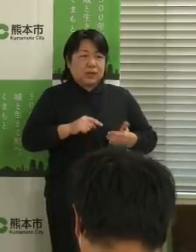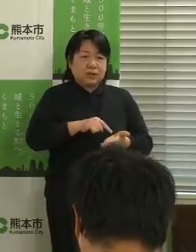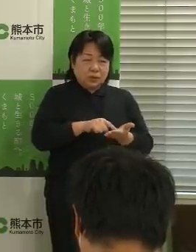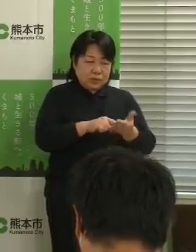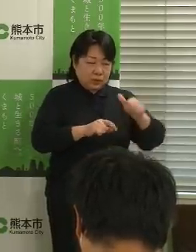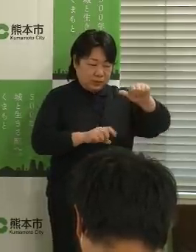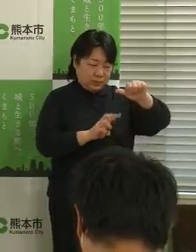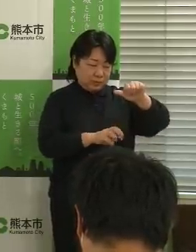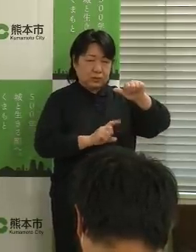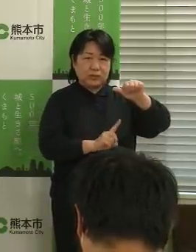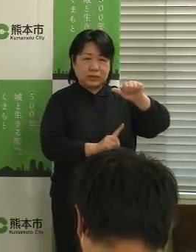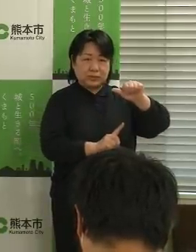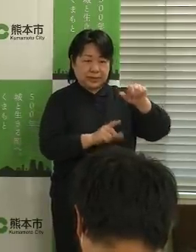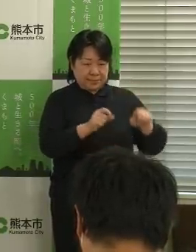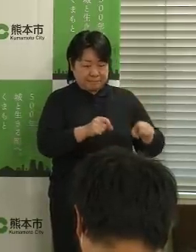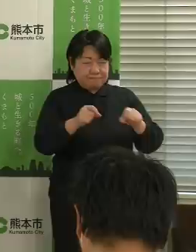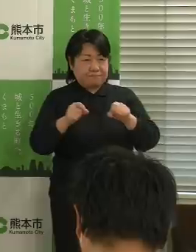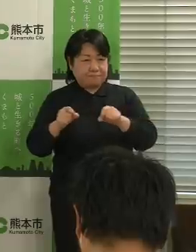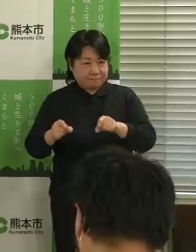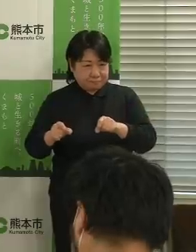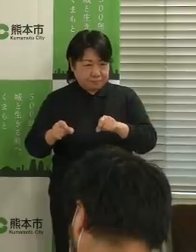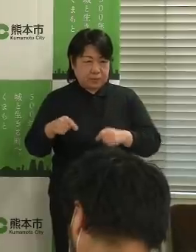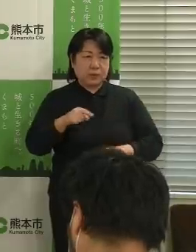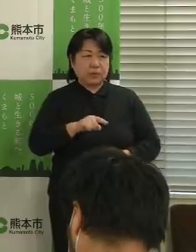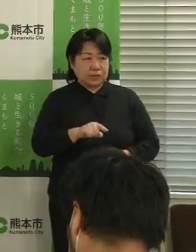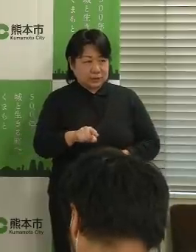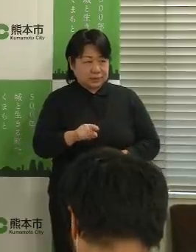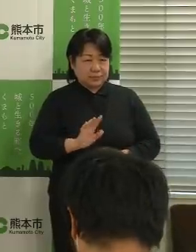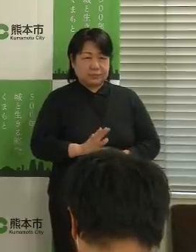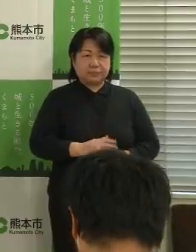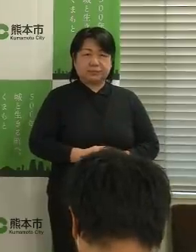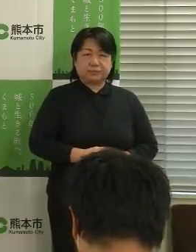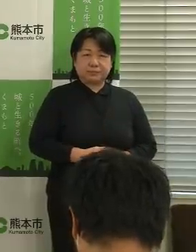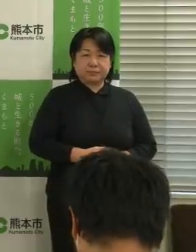で延長するよう指示をしたところでございます。